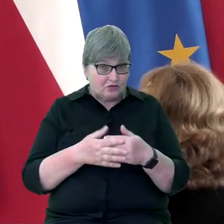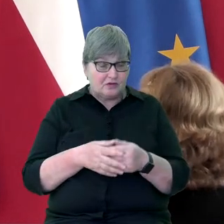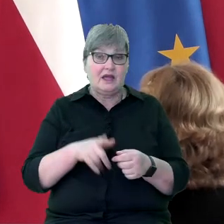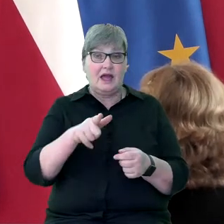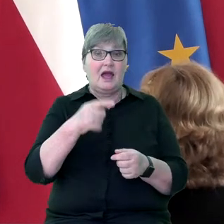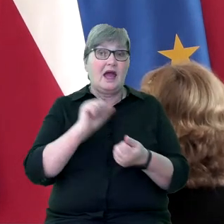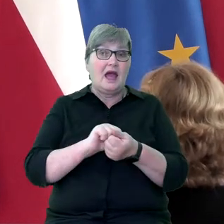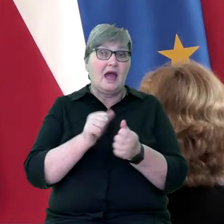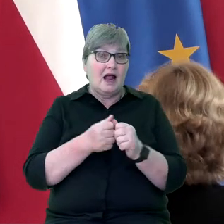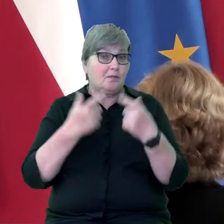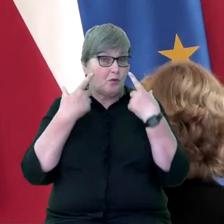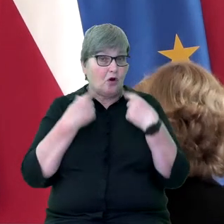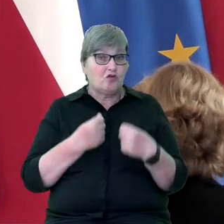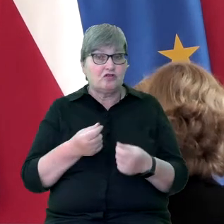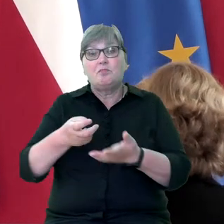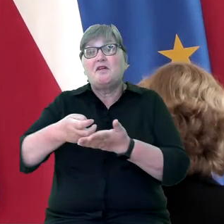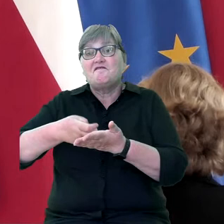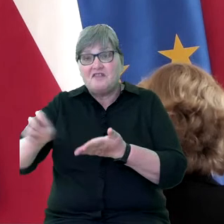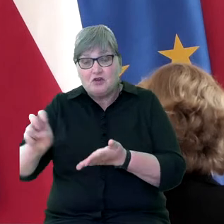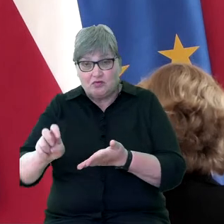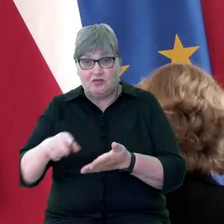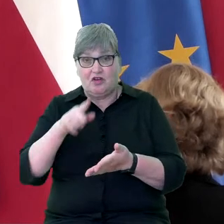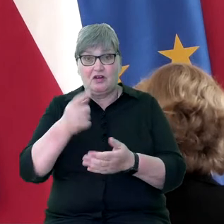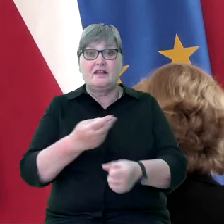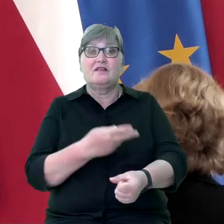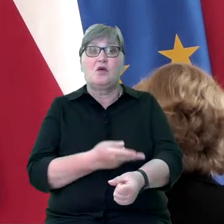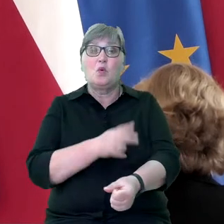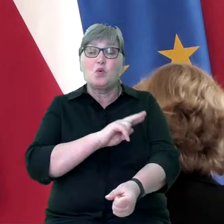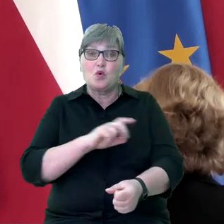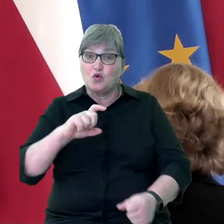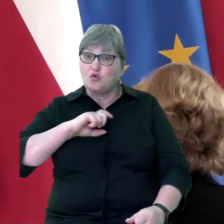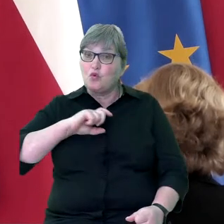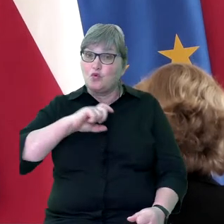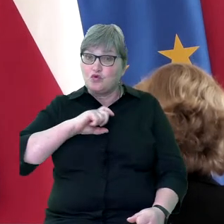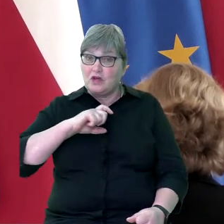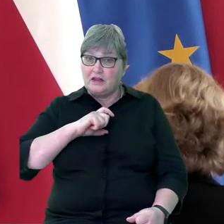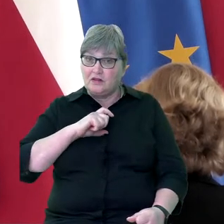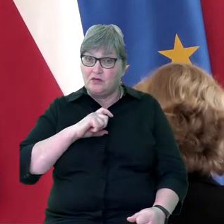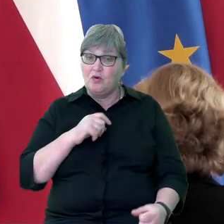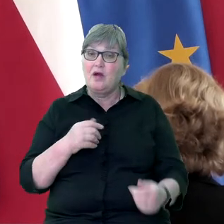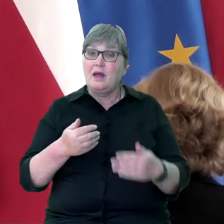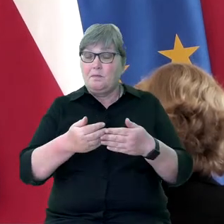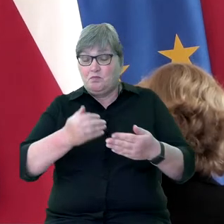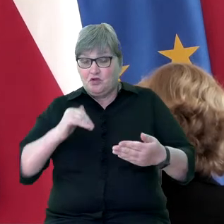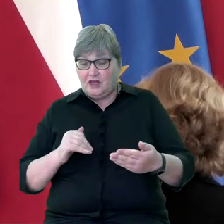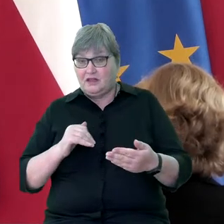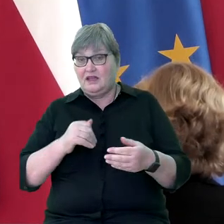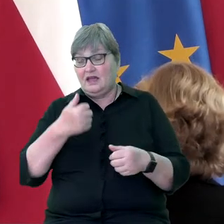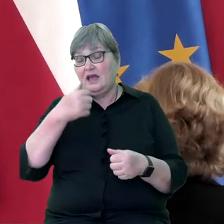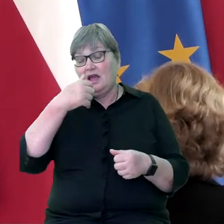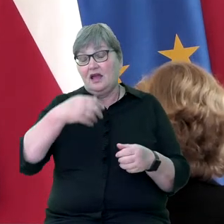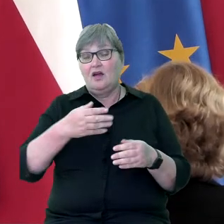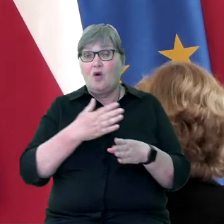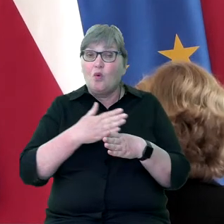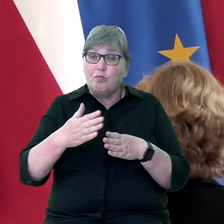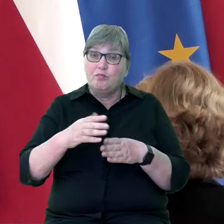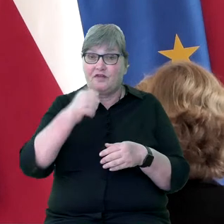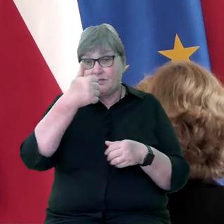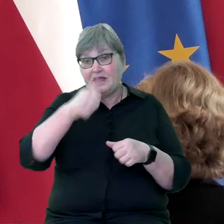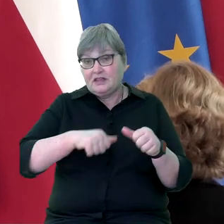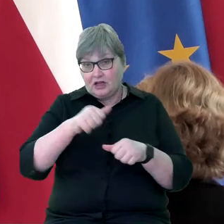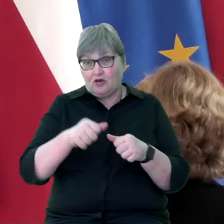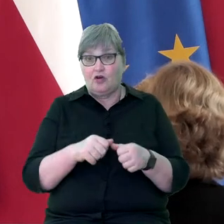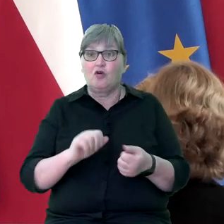zwolnione z urzędu w drodze dyscyplinarnej przed upływem jednego roku od uprawomocnienia się orzeczenia, czy też osoby wydalone ze